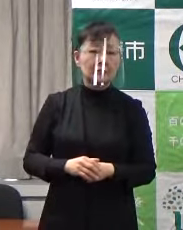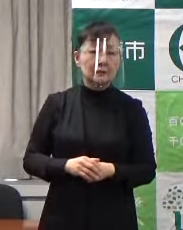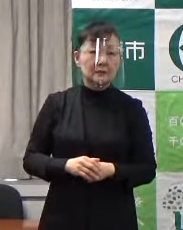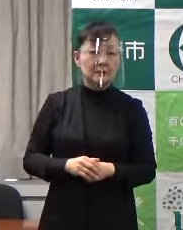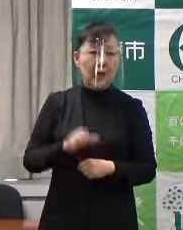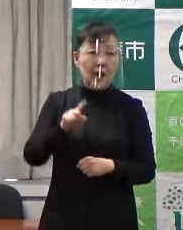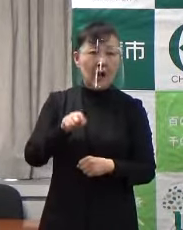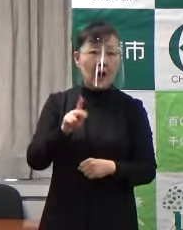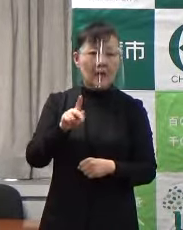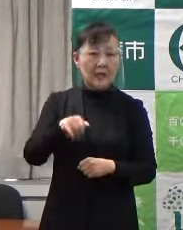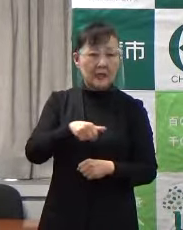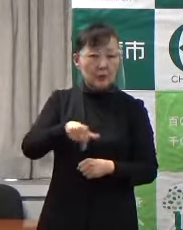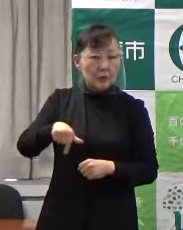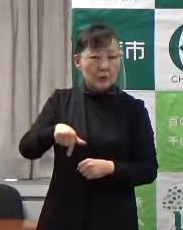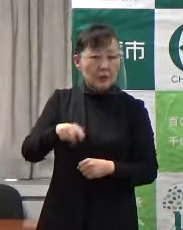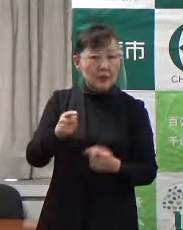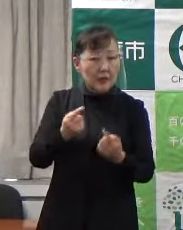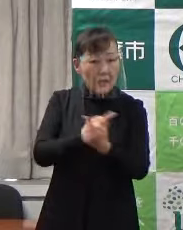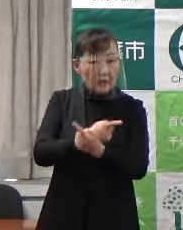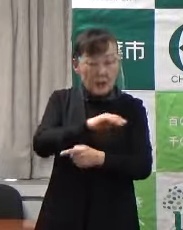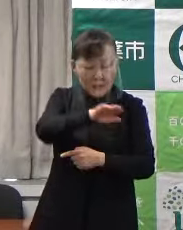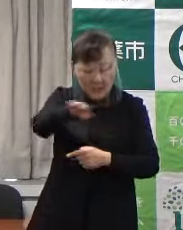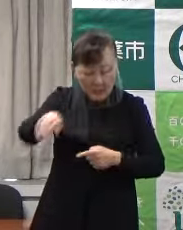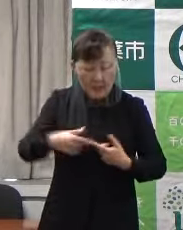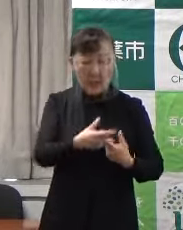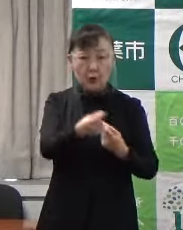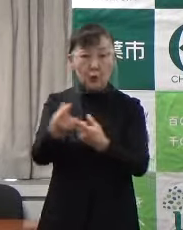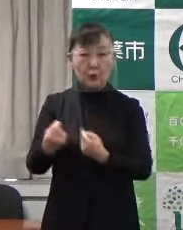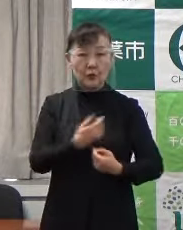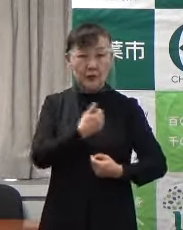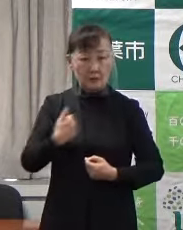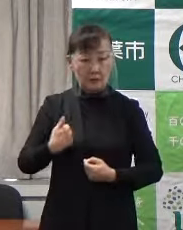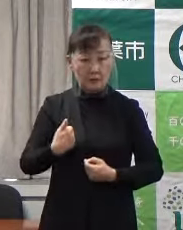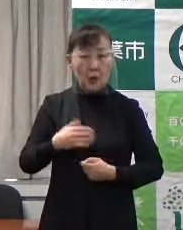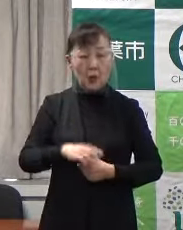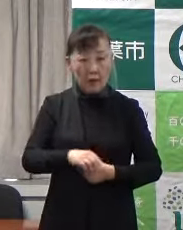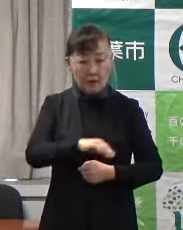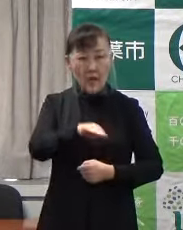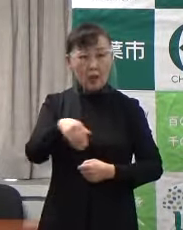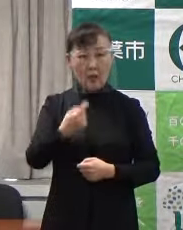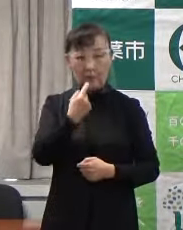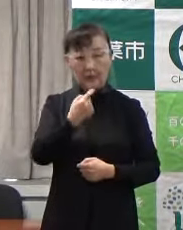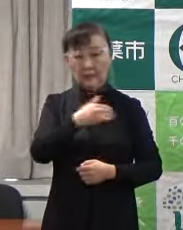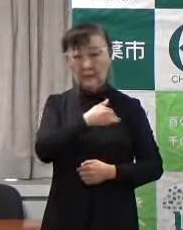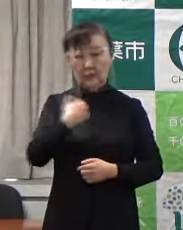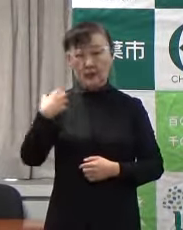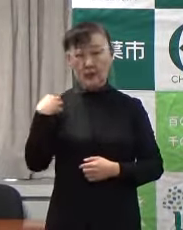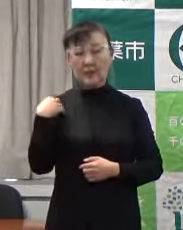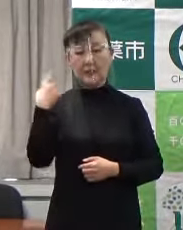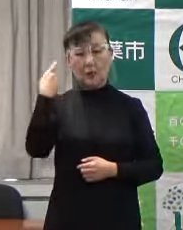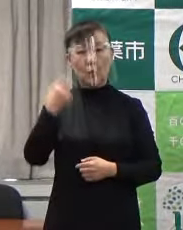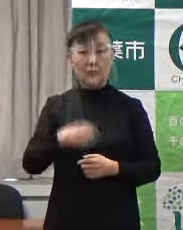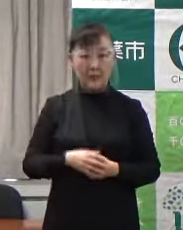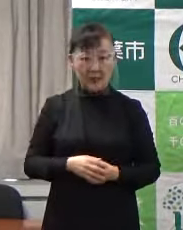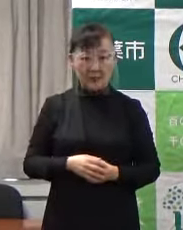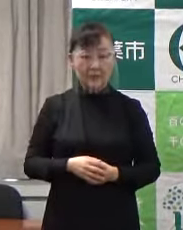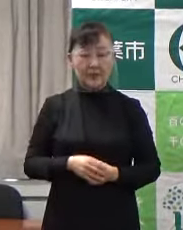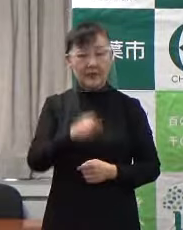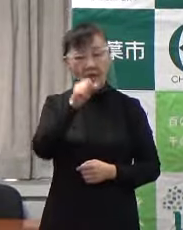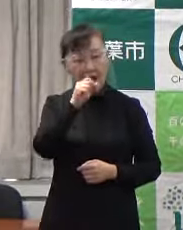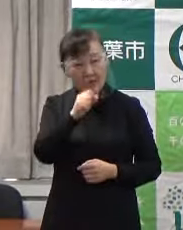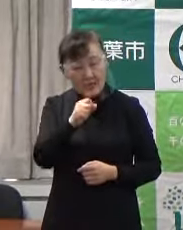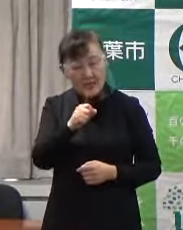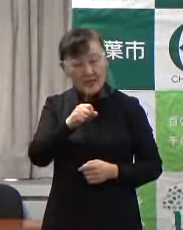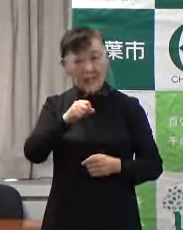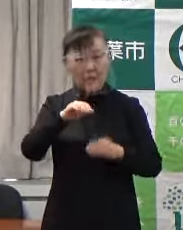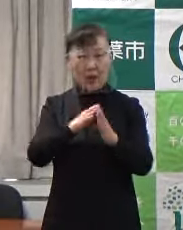アーカイブ化して多くの人たちに共有できるようにするというのは、やっぱり我々の責任だというふうに思っていますので、そういう意味でいいものができたな